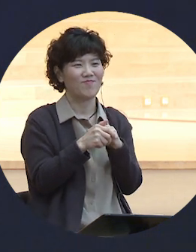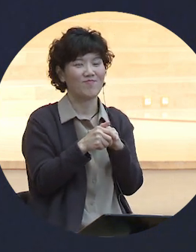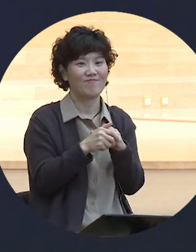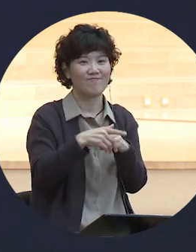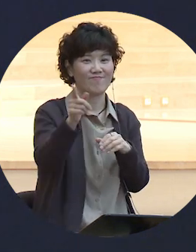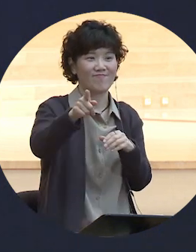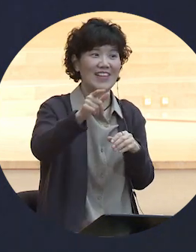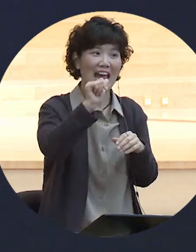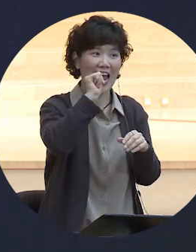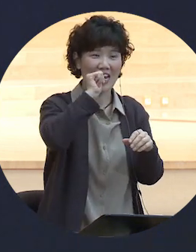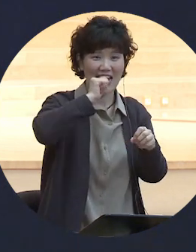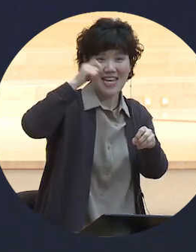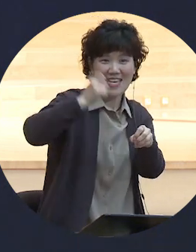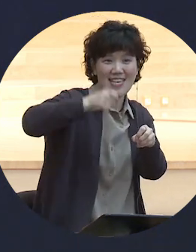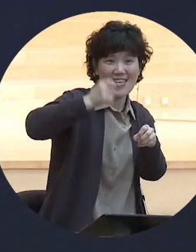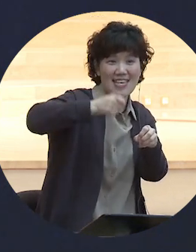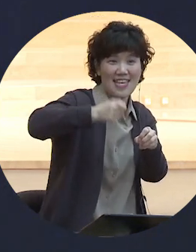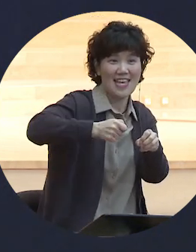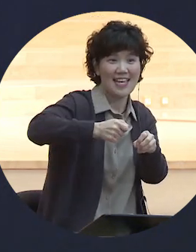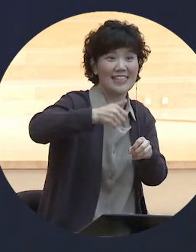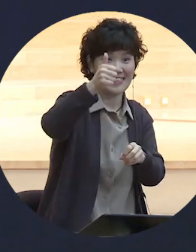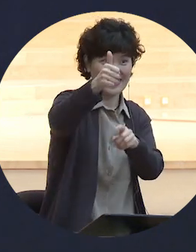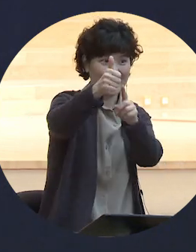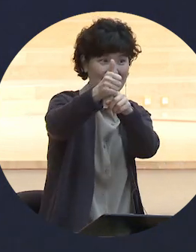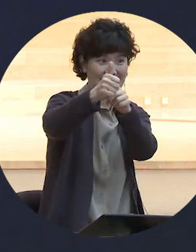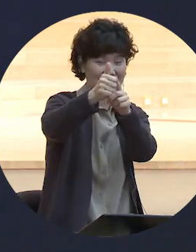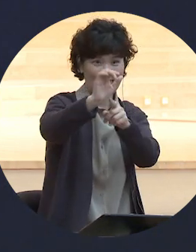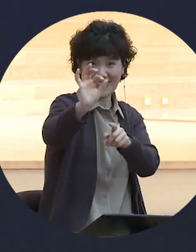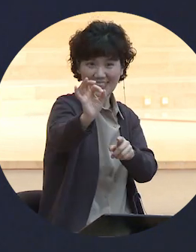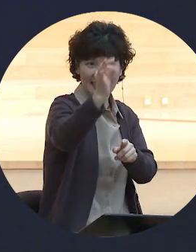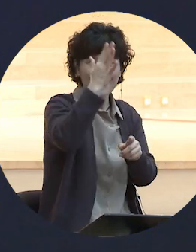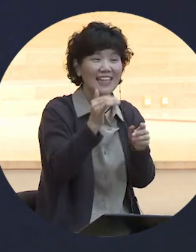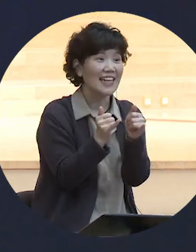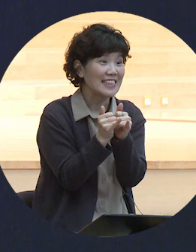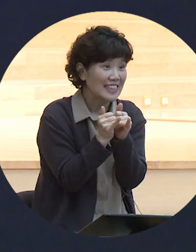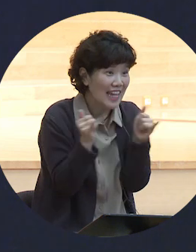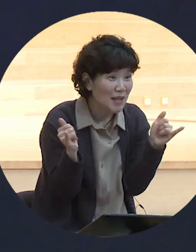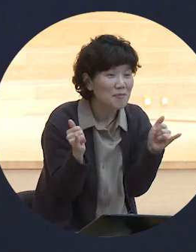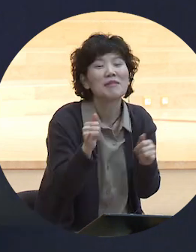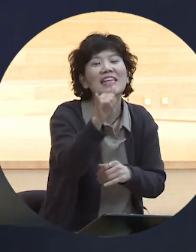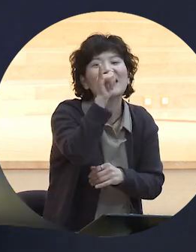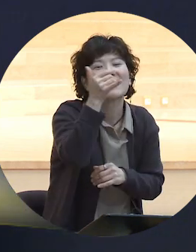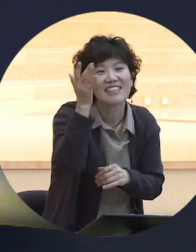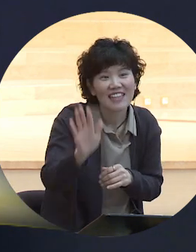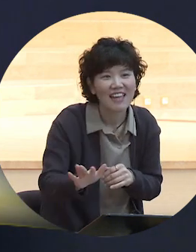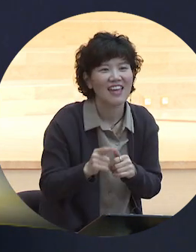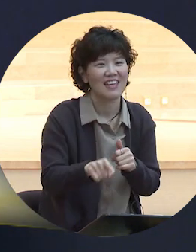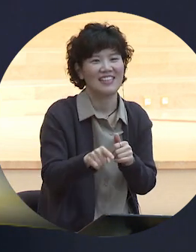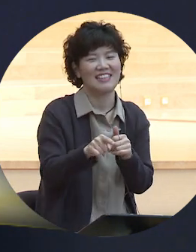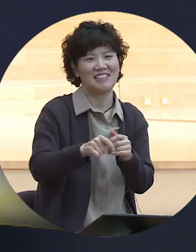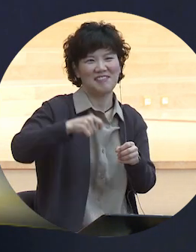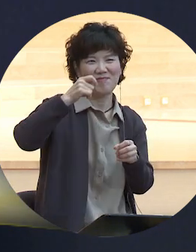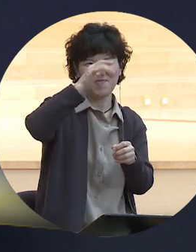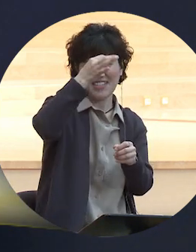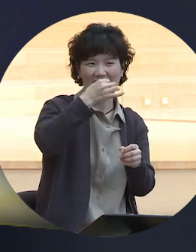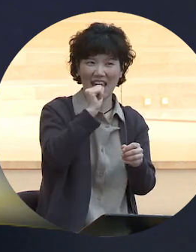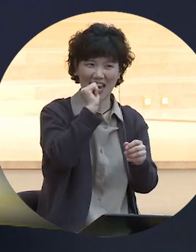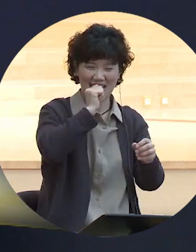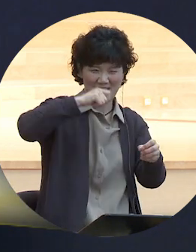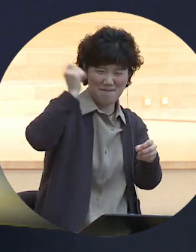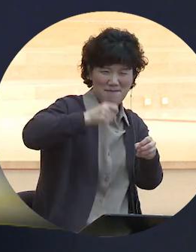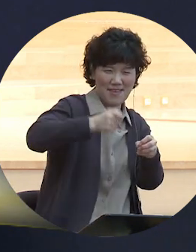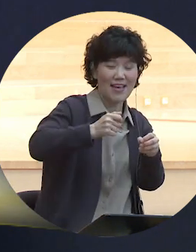대장장이가 한 명 있었습니다. 장인이라고 말하죠. 또 명인이라고 말하기도 하는데 하여튼 이 장인이